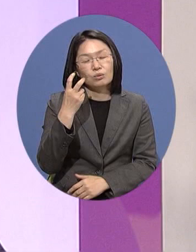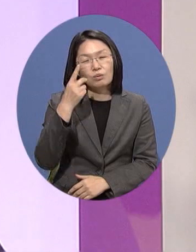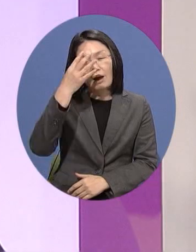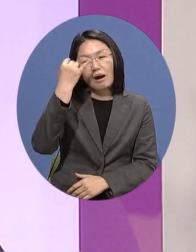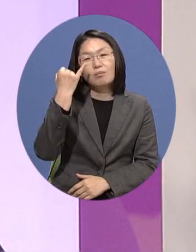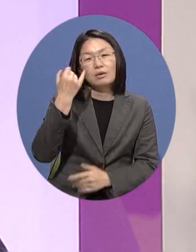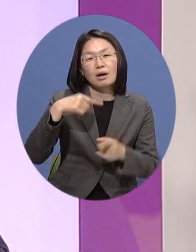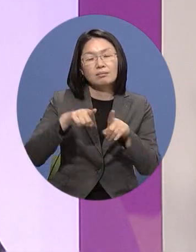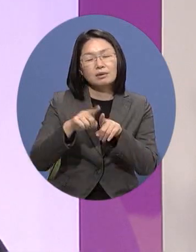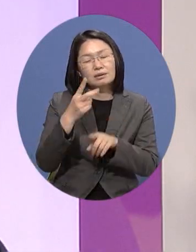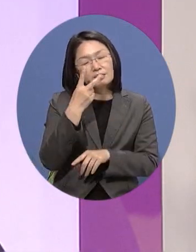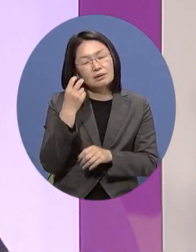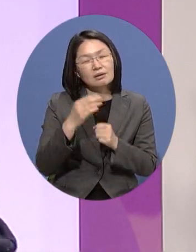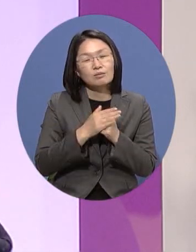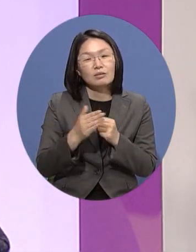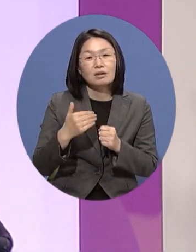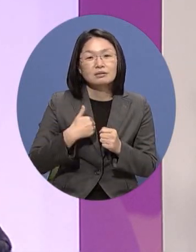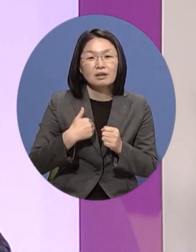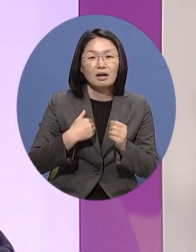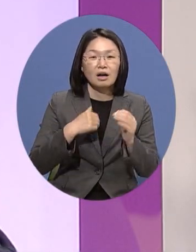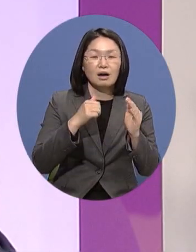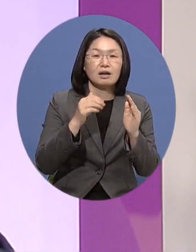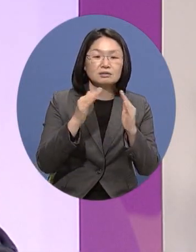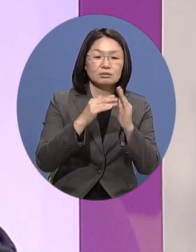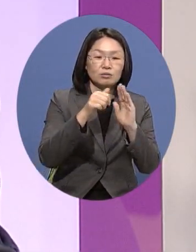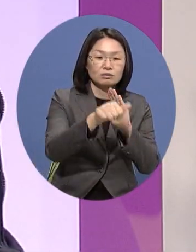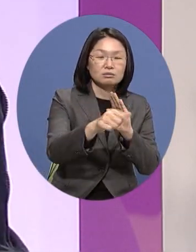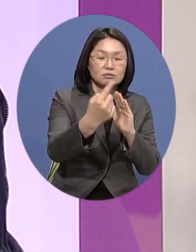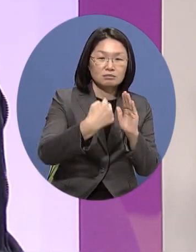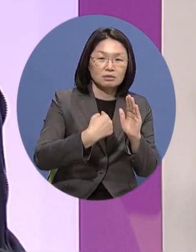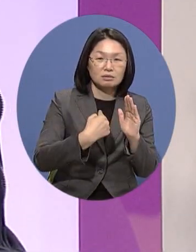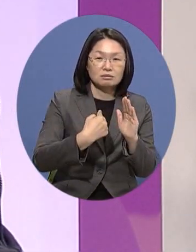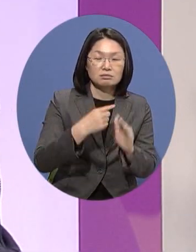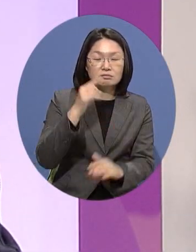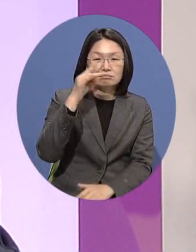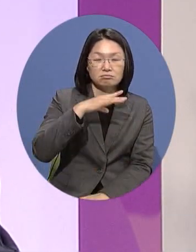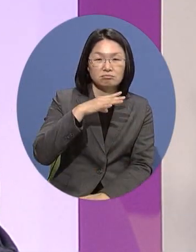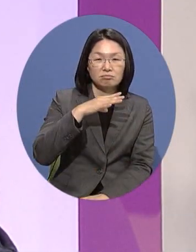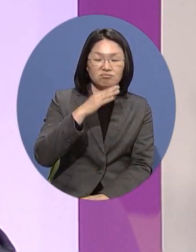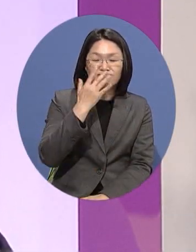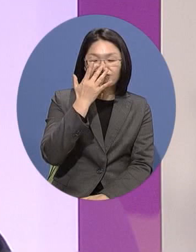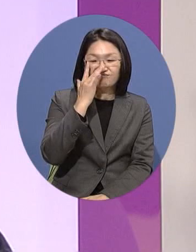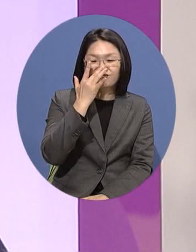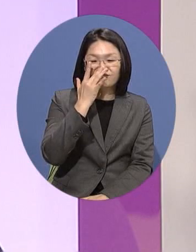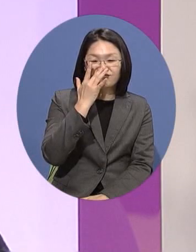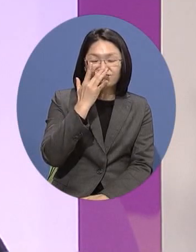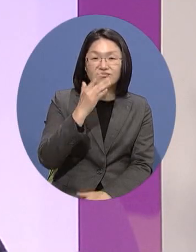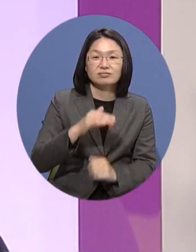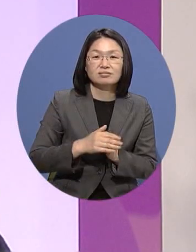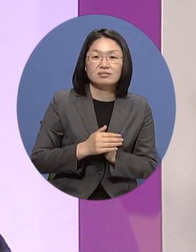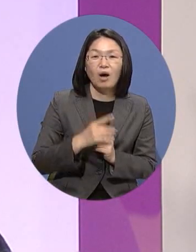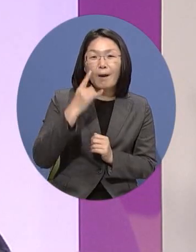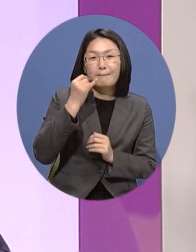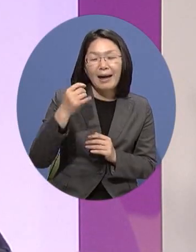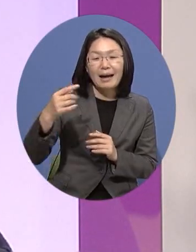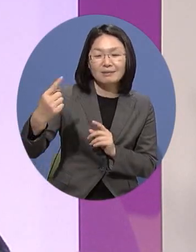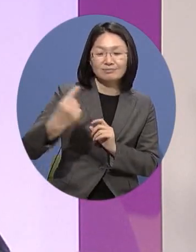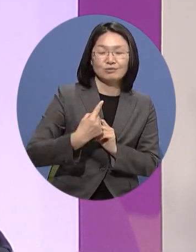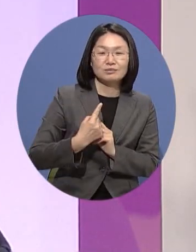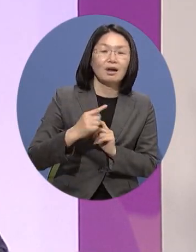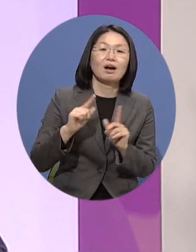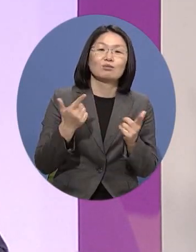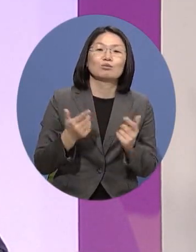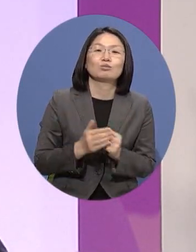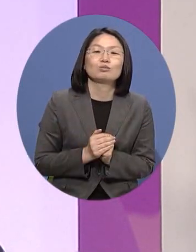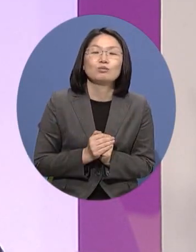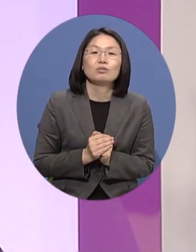자다 보니까 제가 이제 외출하고 나갔다 들어와도 시큰둥하게 반응을 보이고 뭐 이렇게 엄마하고 와서 달겨들고 이런